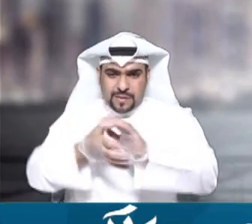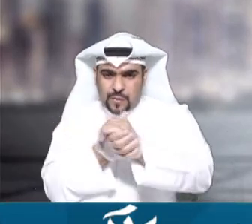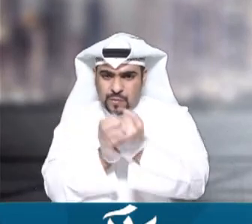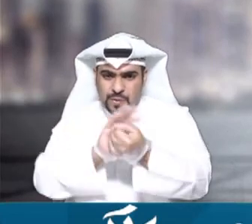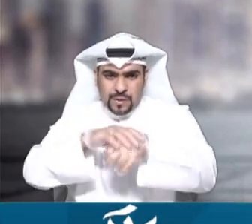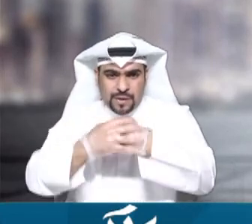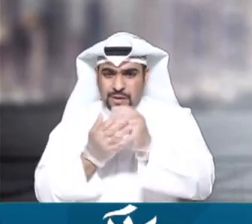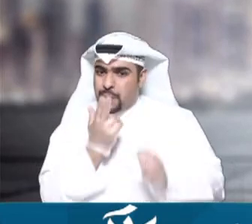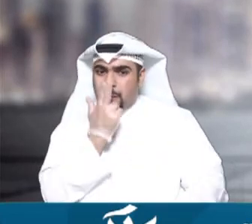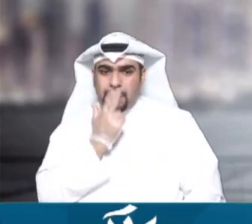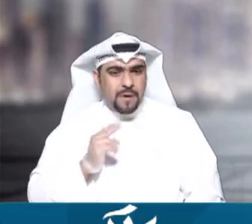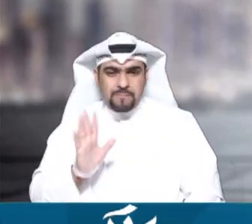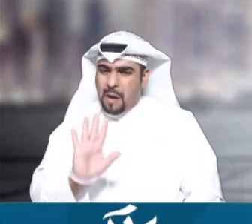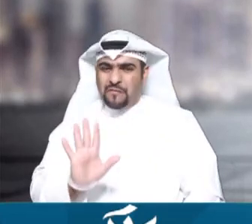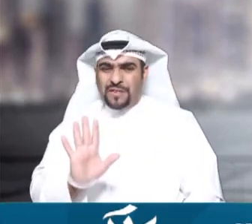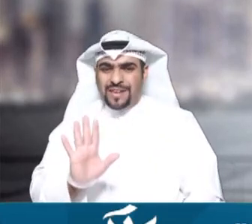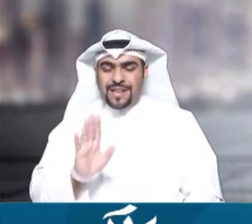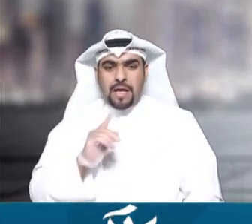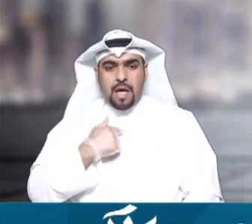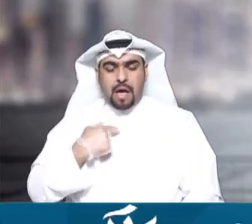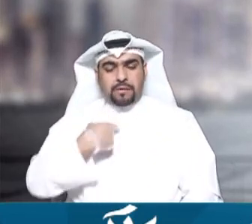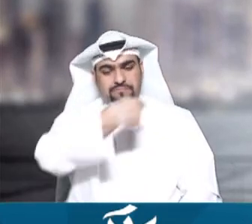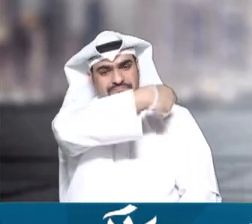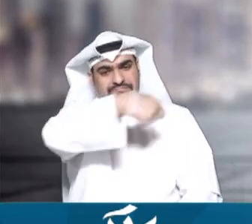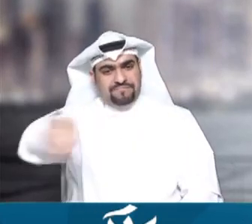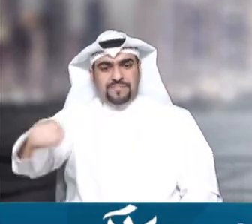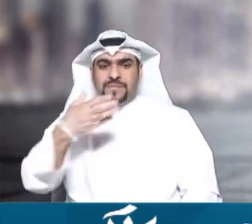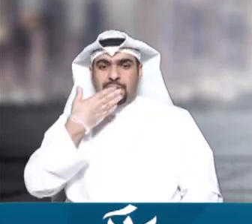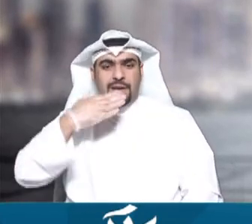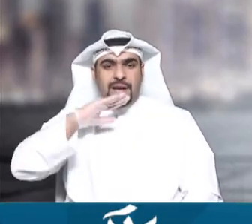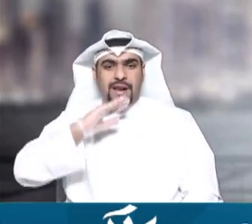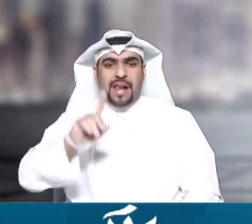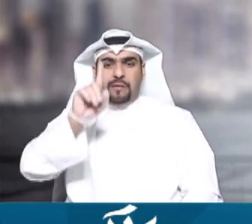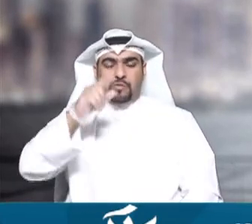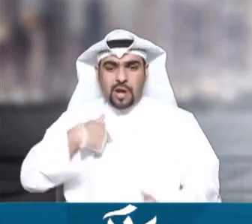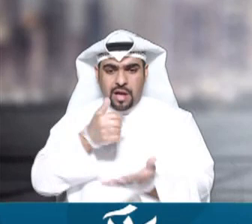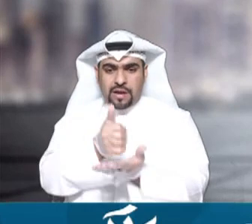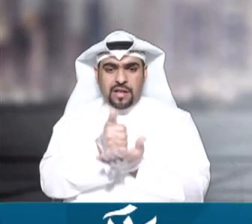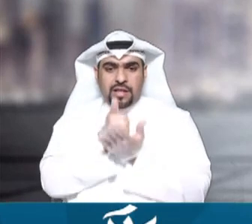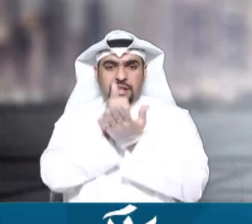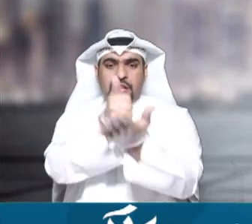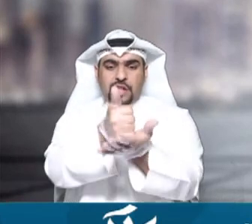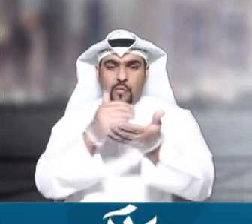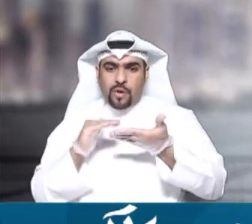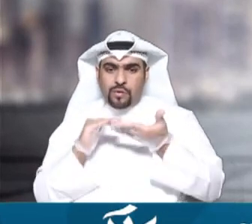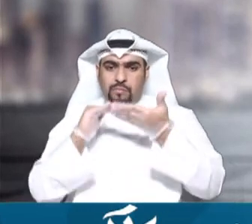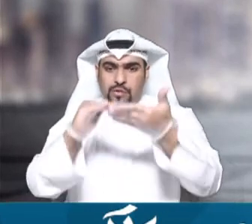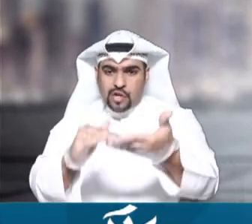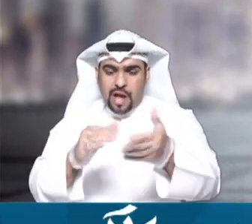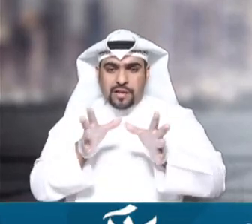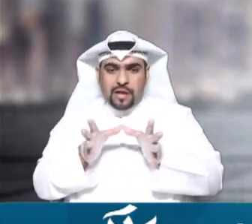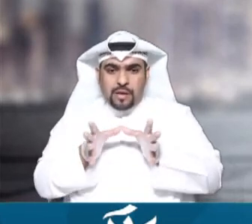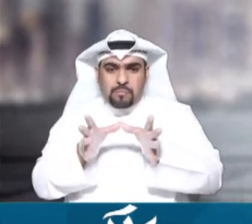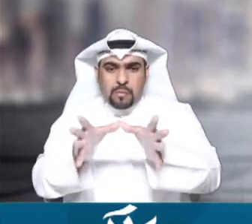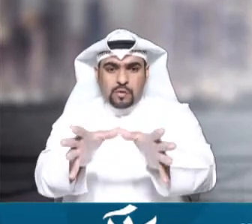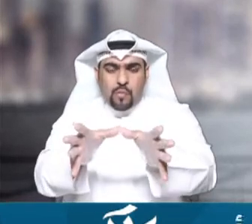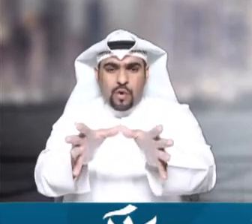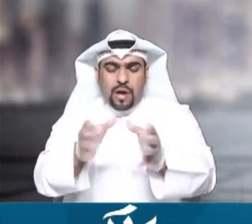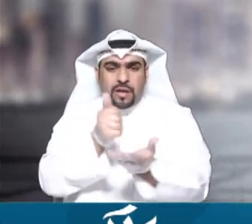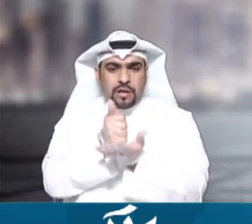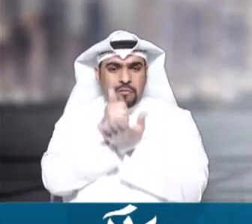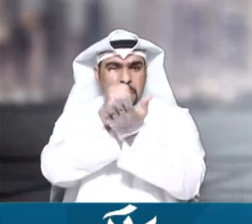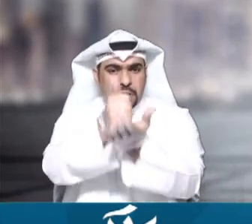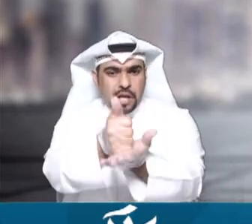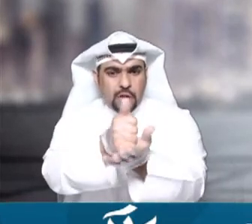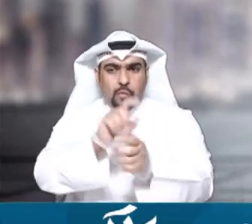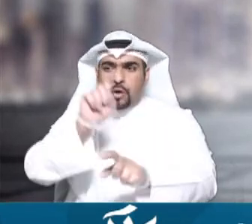إحنا ككويتيين قمنا وشرينا هذه الأشياء، وقمنا نشتغل تطوع، وقمنا نسوي جروبات، وقمنا نسأل عن